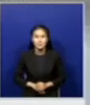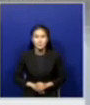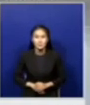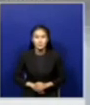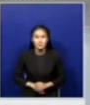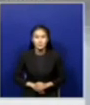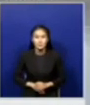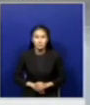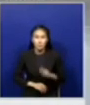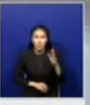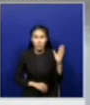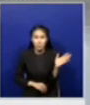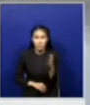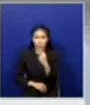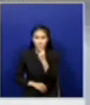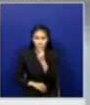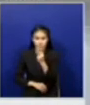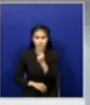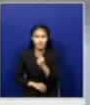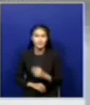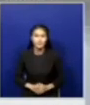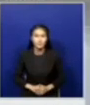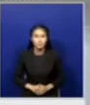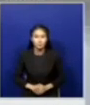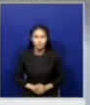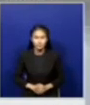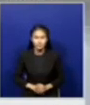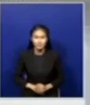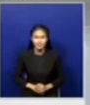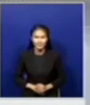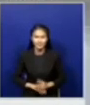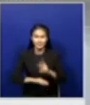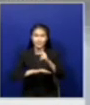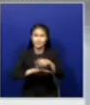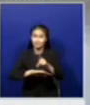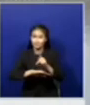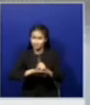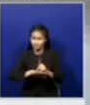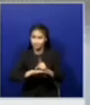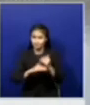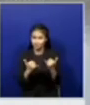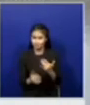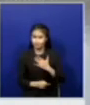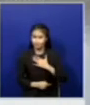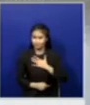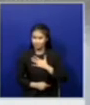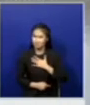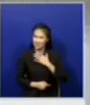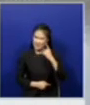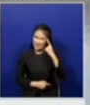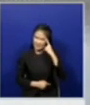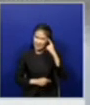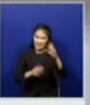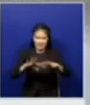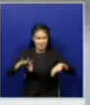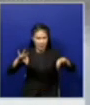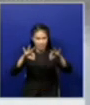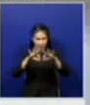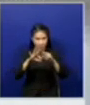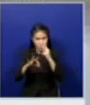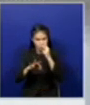ขอสไลด์ถัดไปครับท่านประธานที่เคารพครับเป็นเอกอีกประเด็นหนึ่งที่รัฐบ